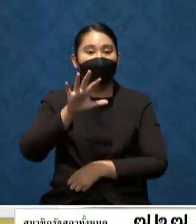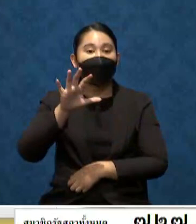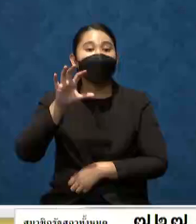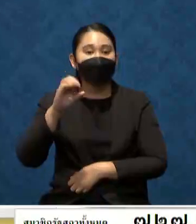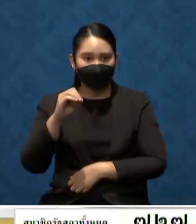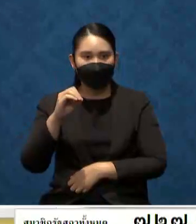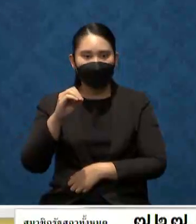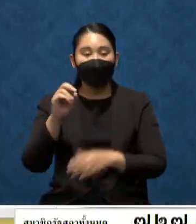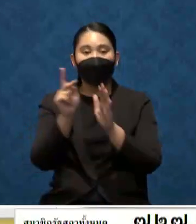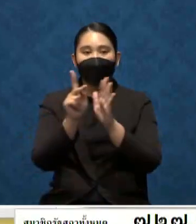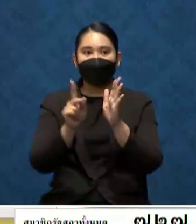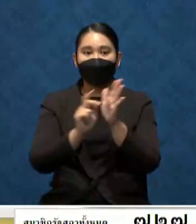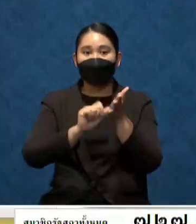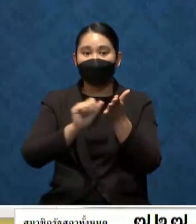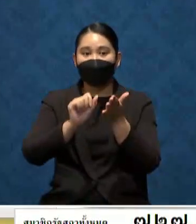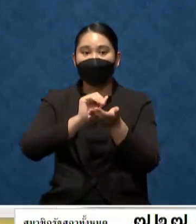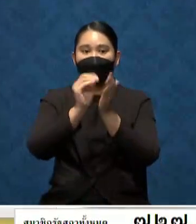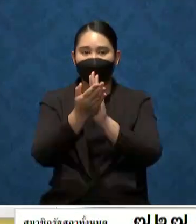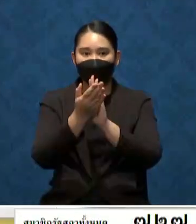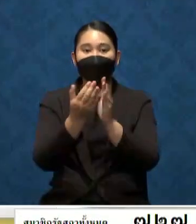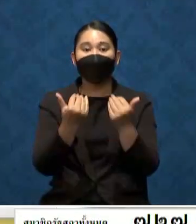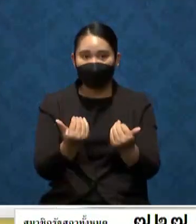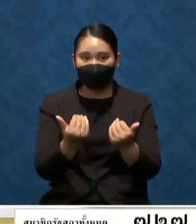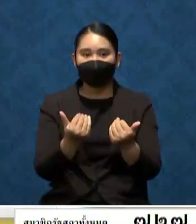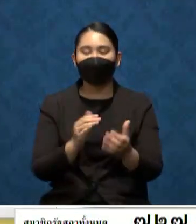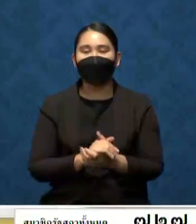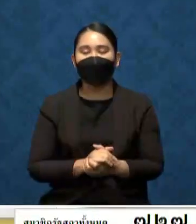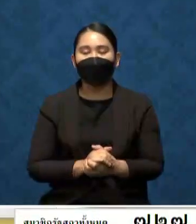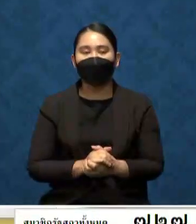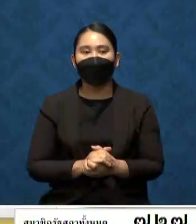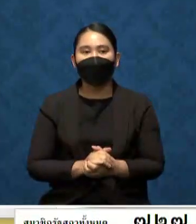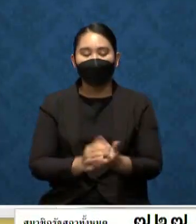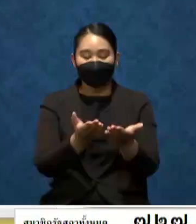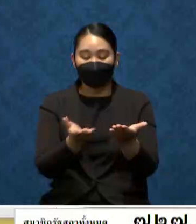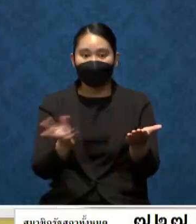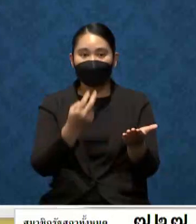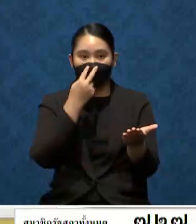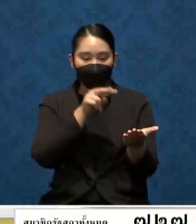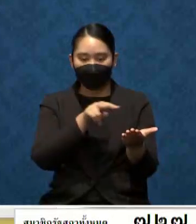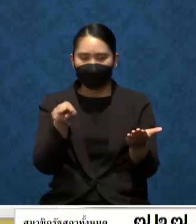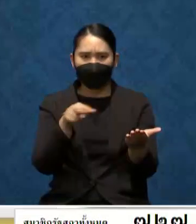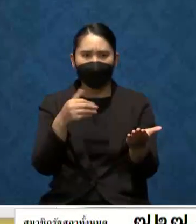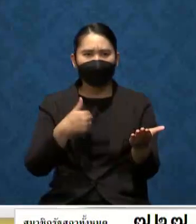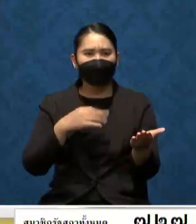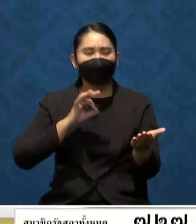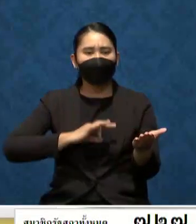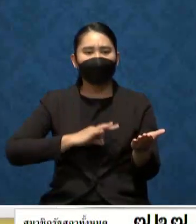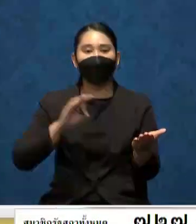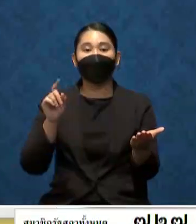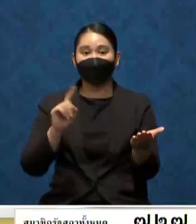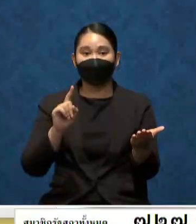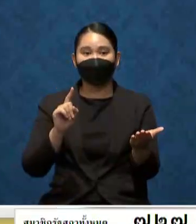พัฒนาการมาเป็นรัฐธรรมนูญฉบับนี้นะครับแล้วก็หลายอย่างเนี่ยมันน่าจะเป็น